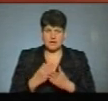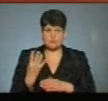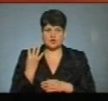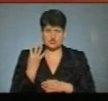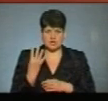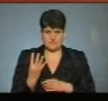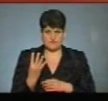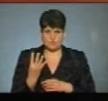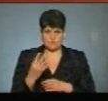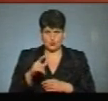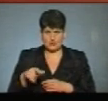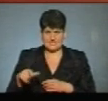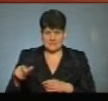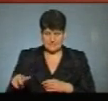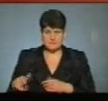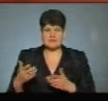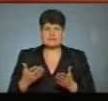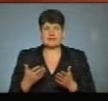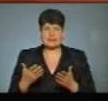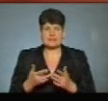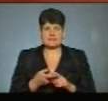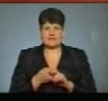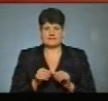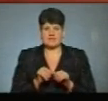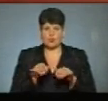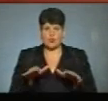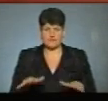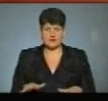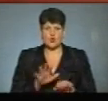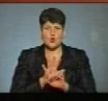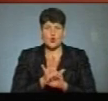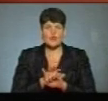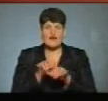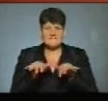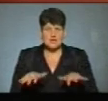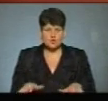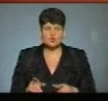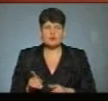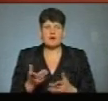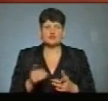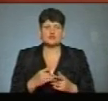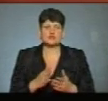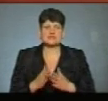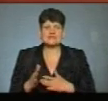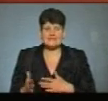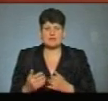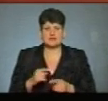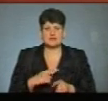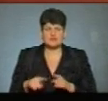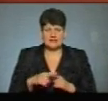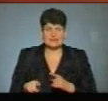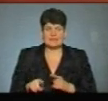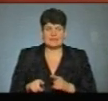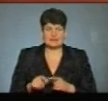17.30, перепрошую, ми маємо 4 осіб, які інфіковані коронавірусом. Щодо тест-систем та